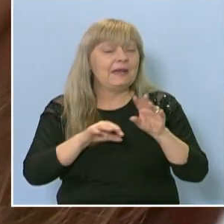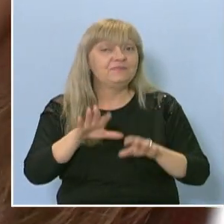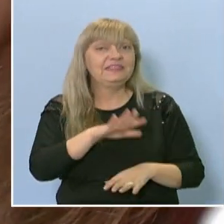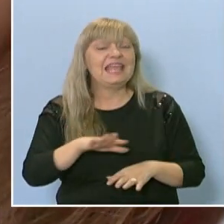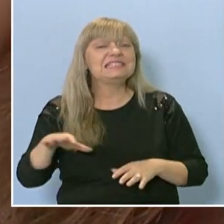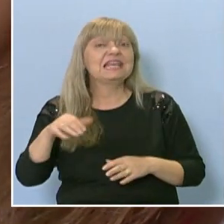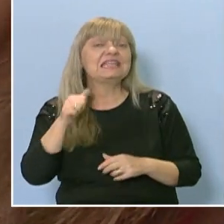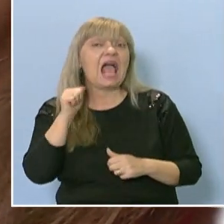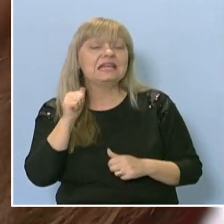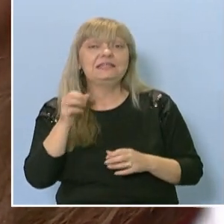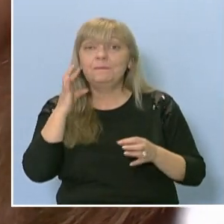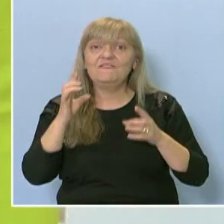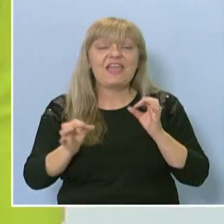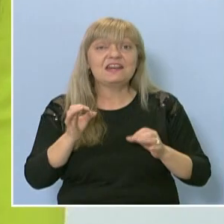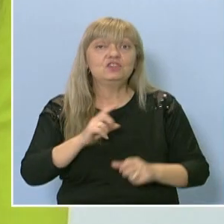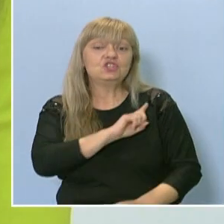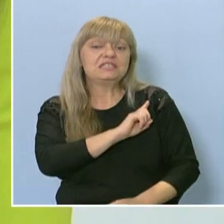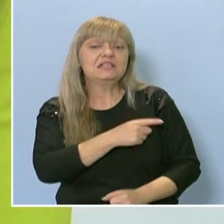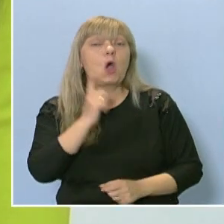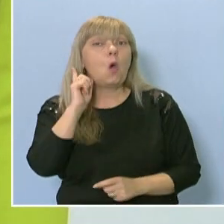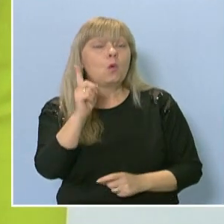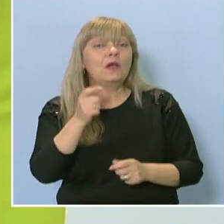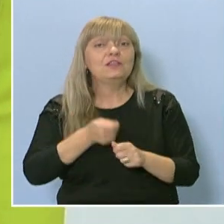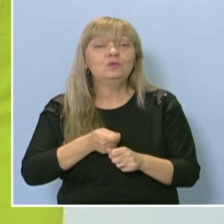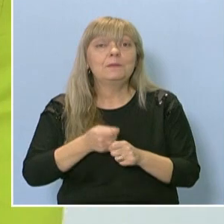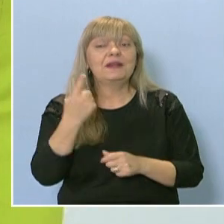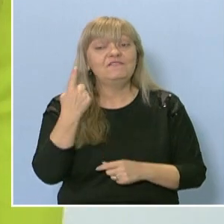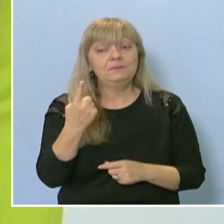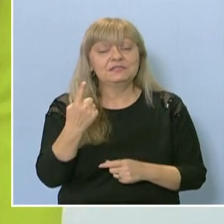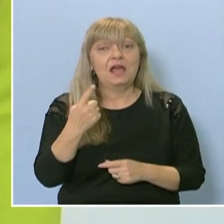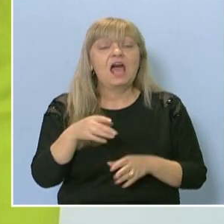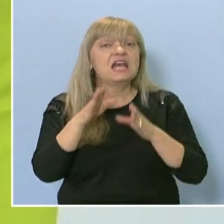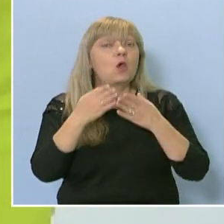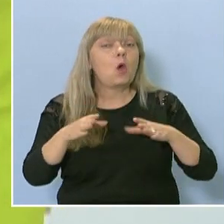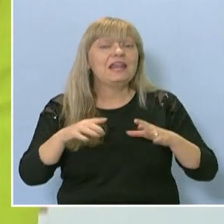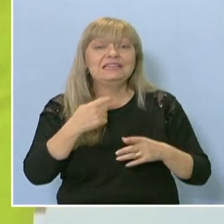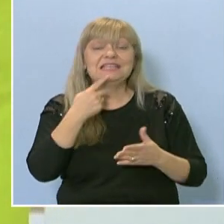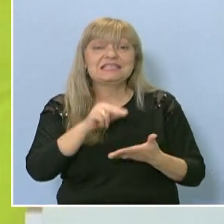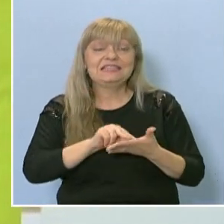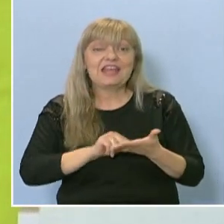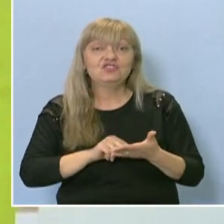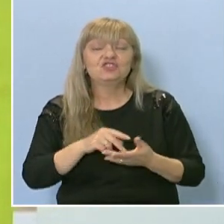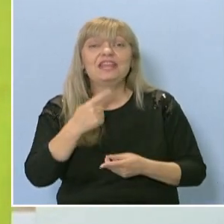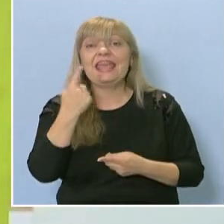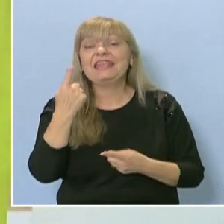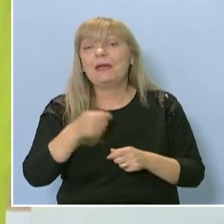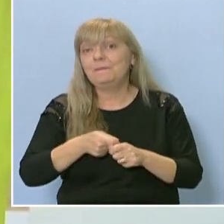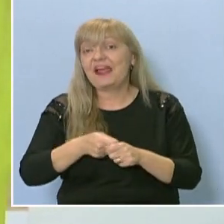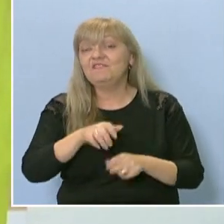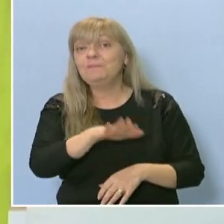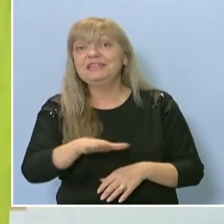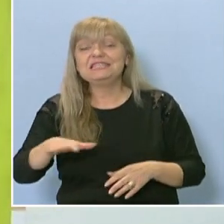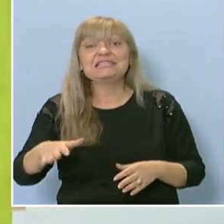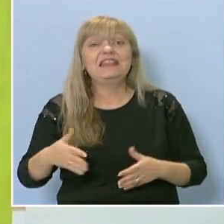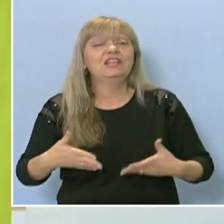по-силна, когато ги правим сами. По Коледа мисията е една за всички, а тя е да правим децата щастливи. Именно тук